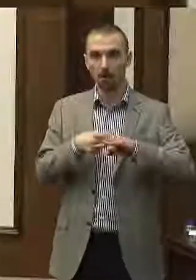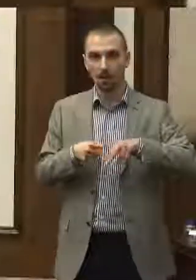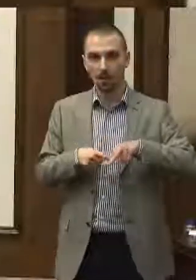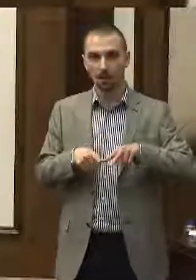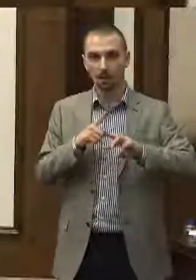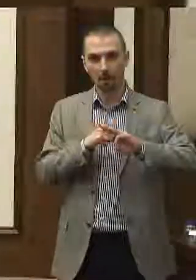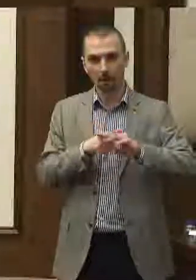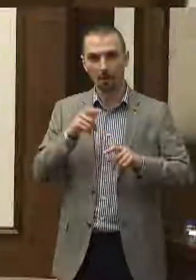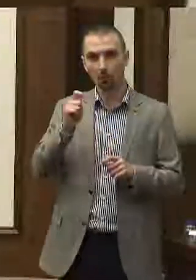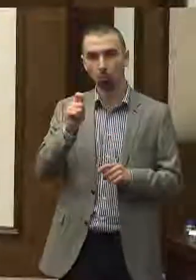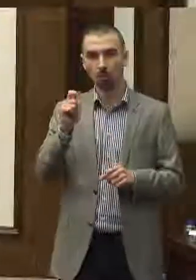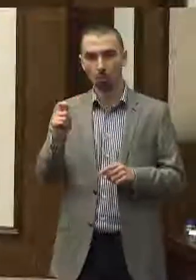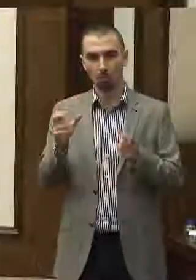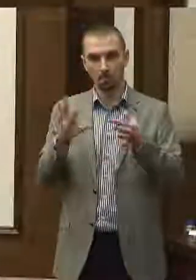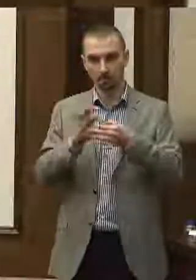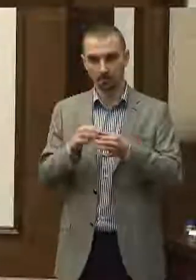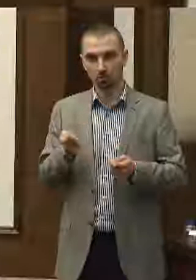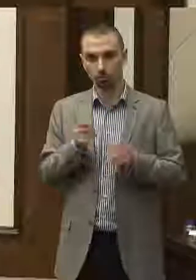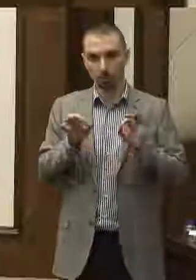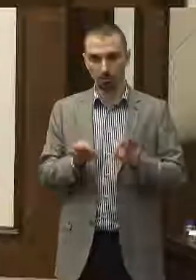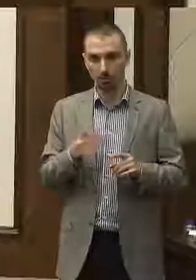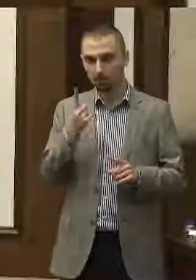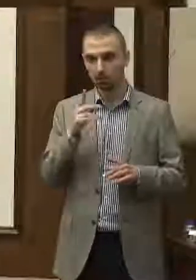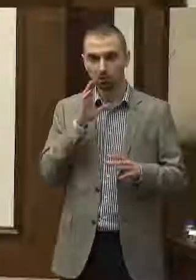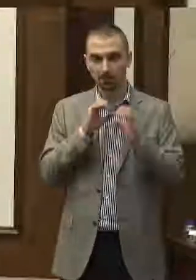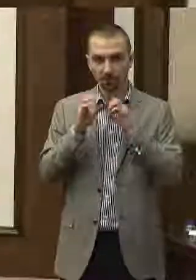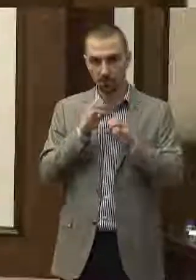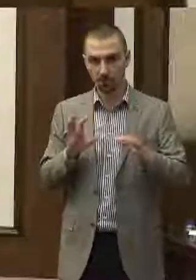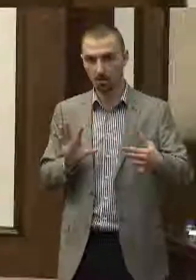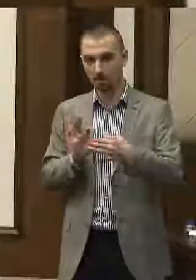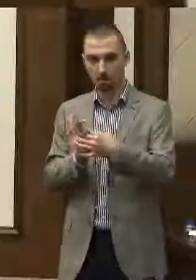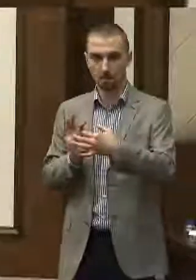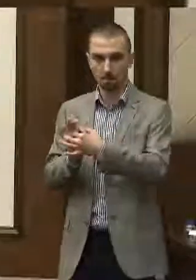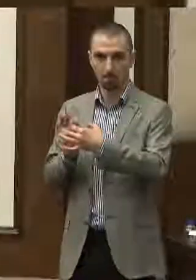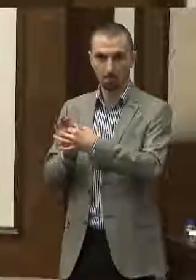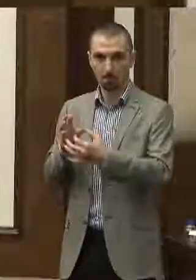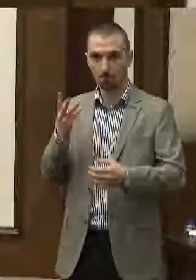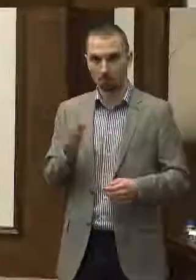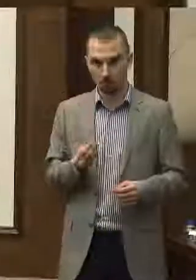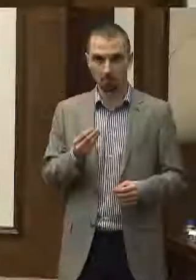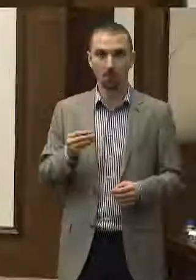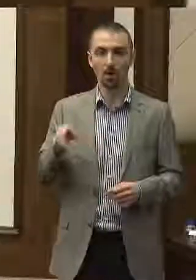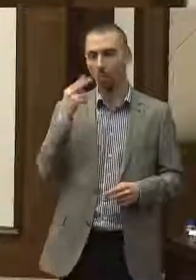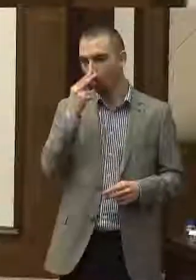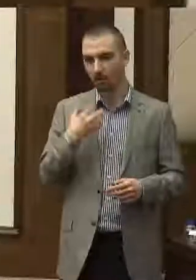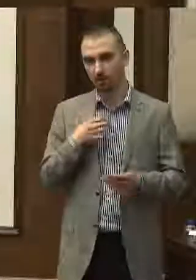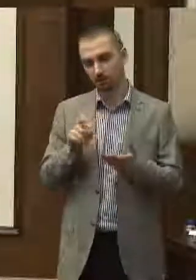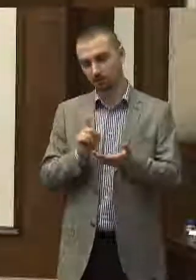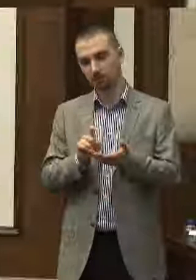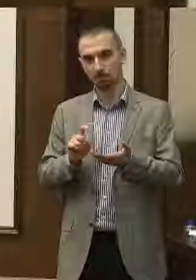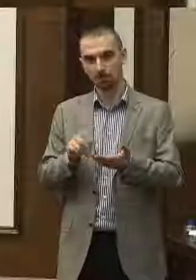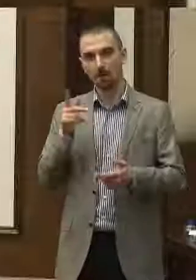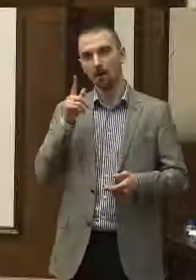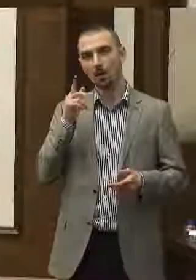bir kütüphane bünyesinde bir şifre ile beraber bütün kitapları dinleyebiliyorlar. Bunların içerisinde sadece